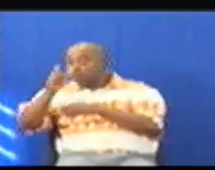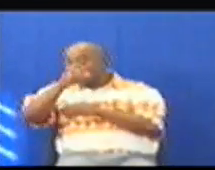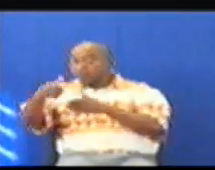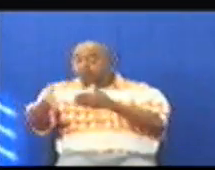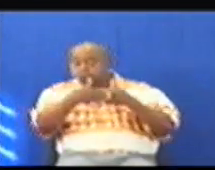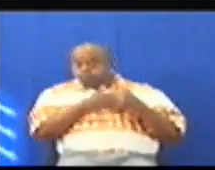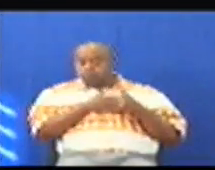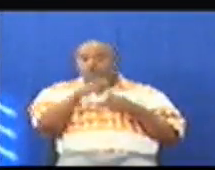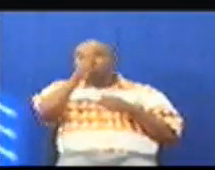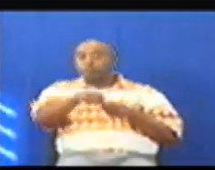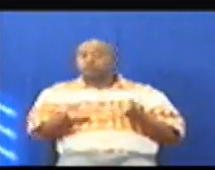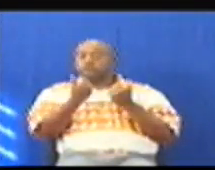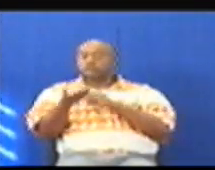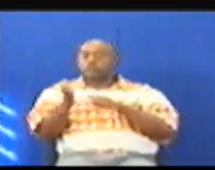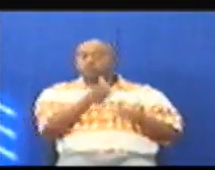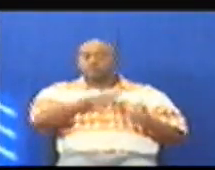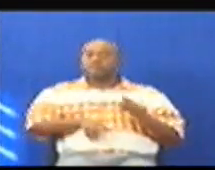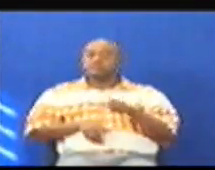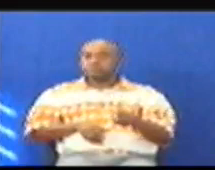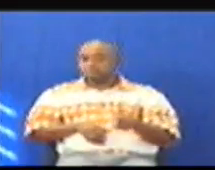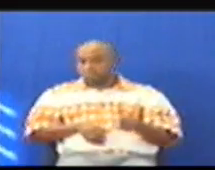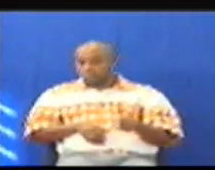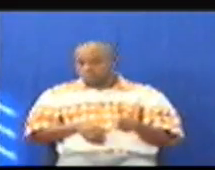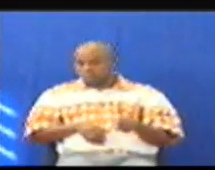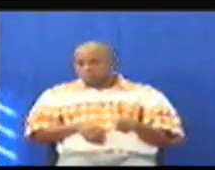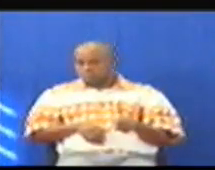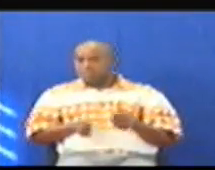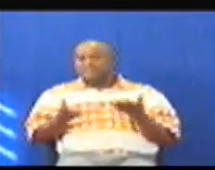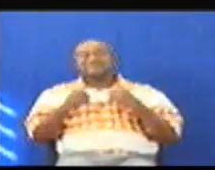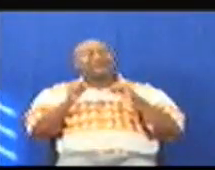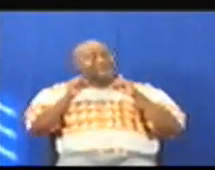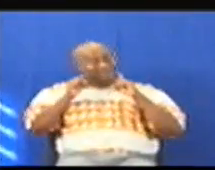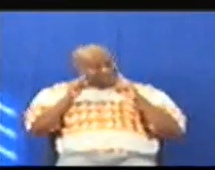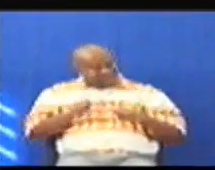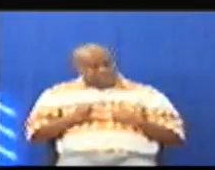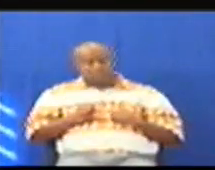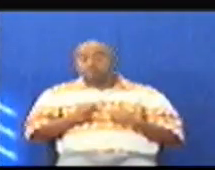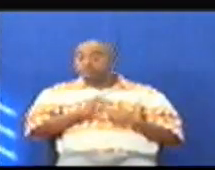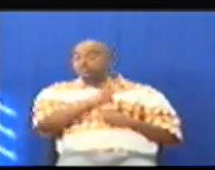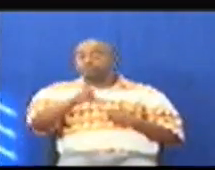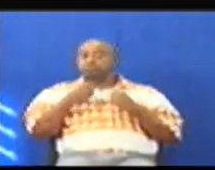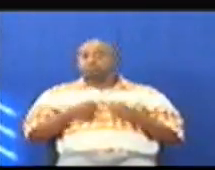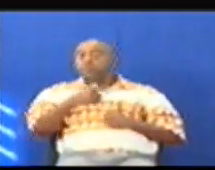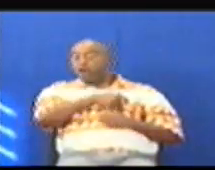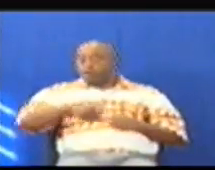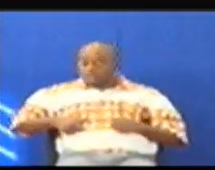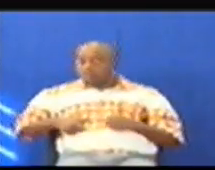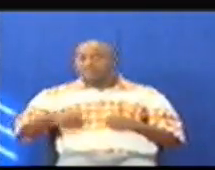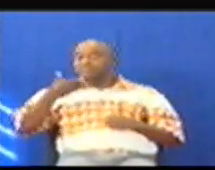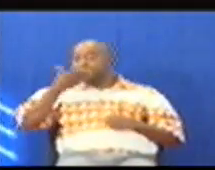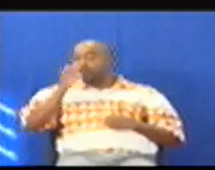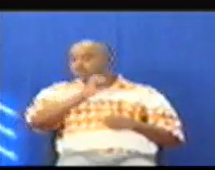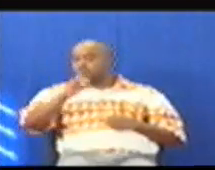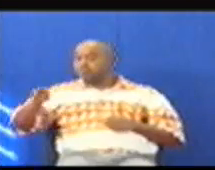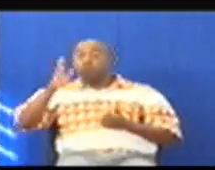Sasa hapa ndio tunaposema ya kwamba good governance is all about kuwa stable kipindi cha crisis. Rais na serikali yetu ya CCM